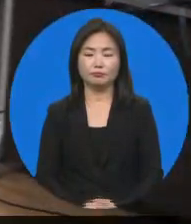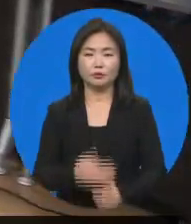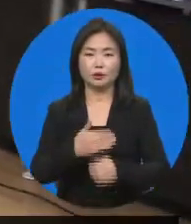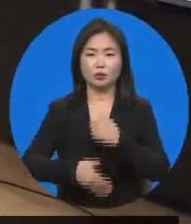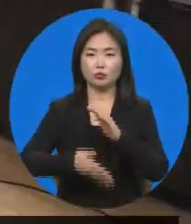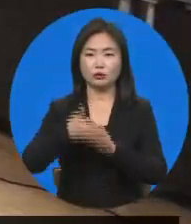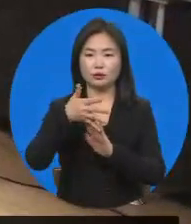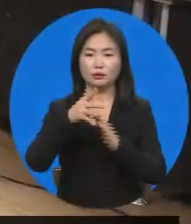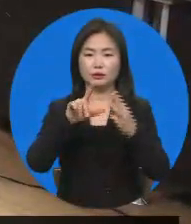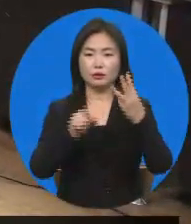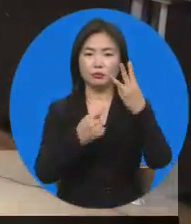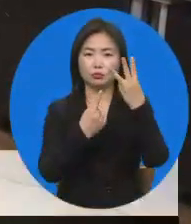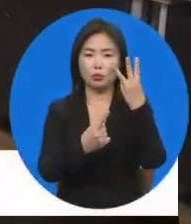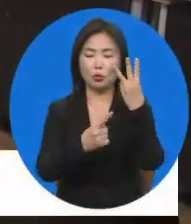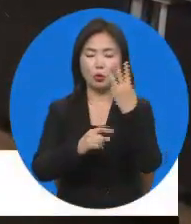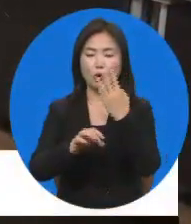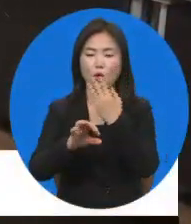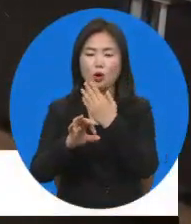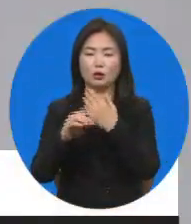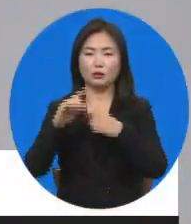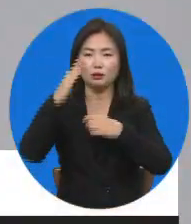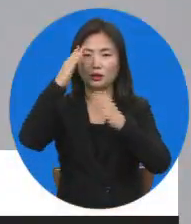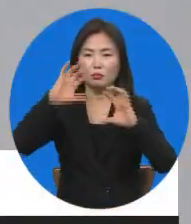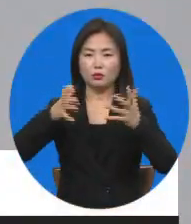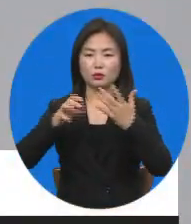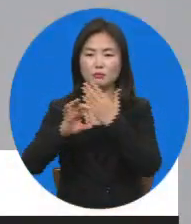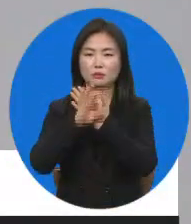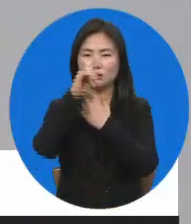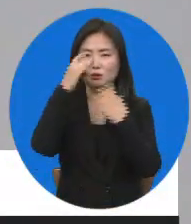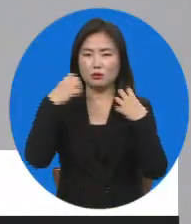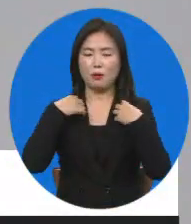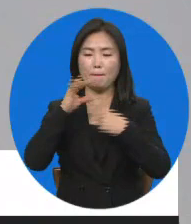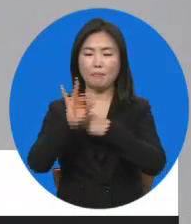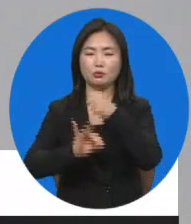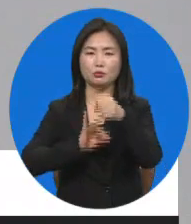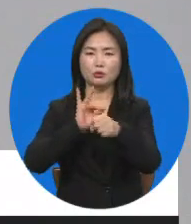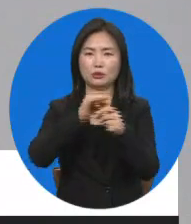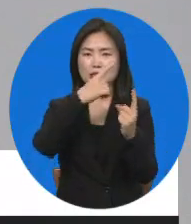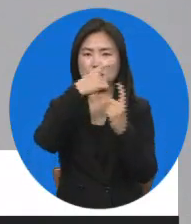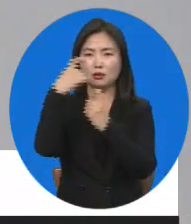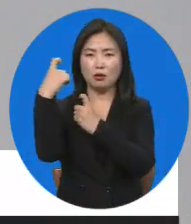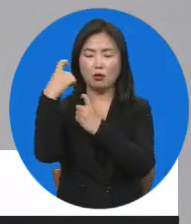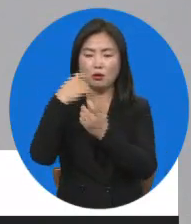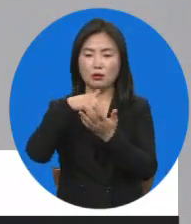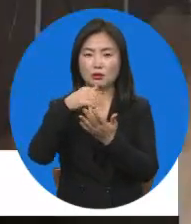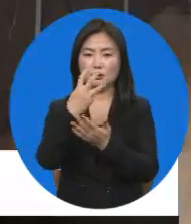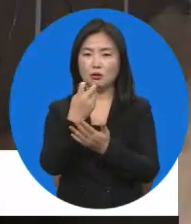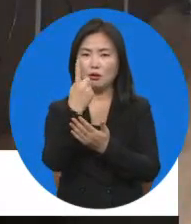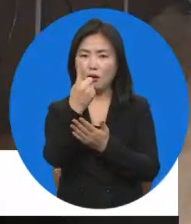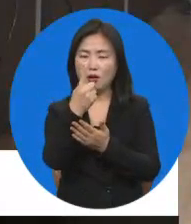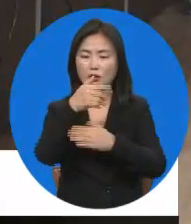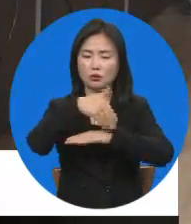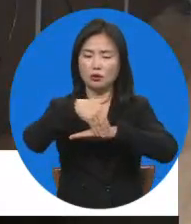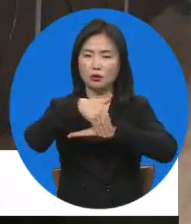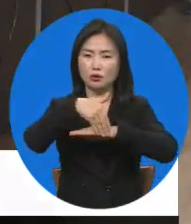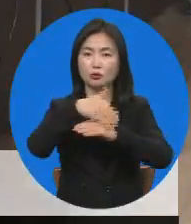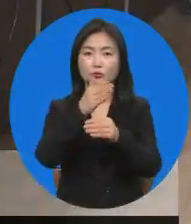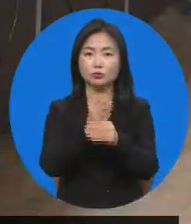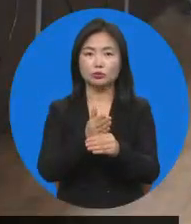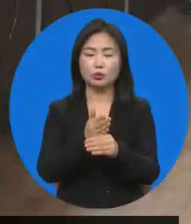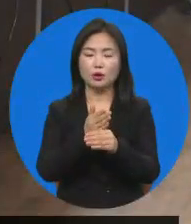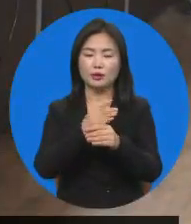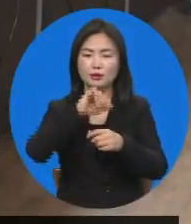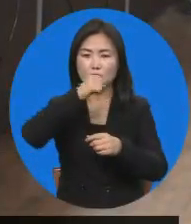대구 씨는 삼일운동 과 대한민국 임시정부 수립 100주년 기념사업을 모두 30개 계획하고 있습니다